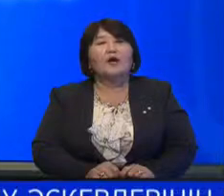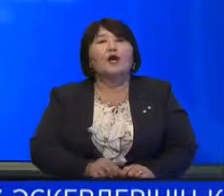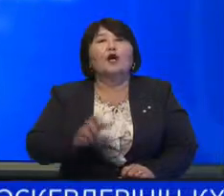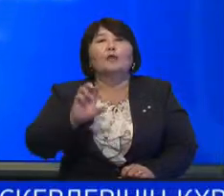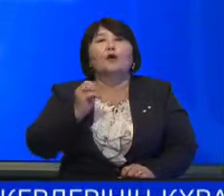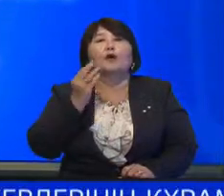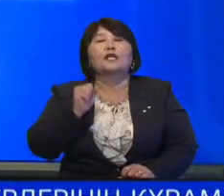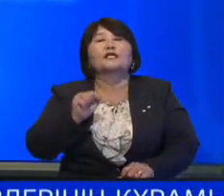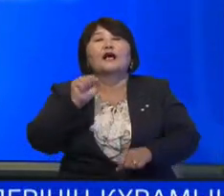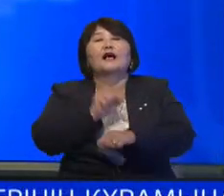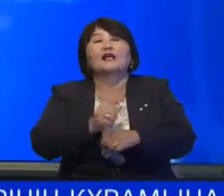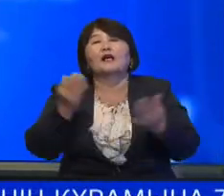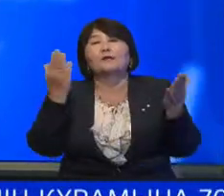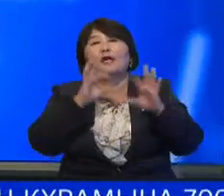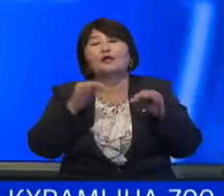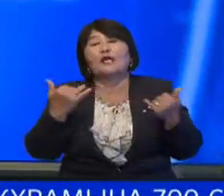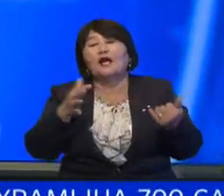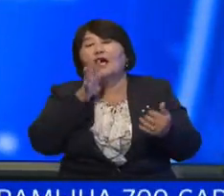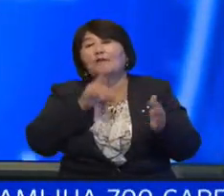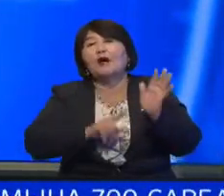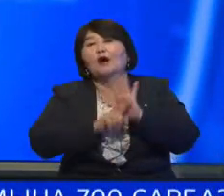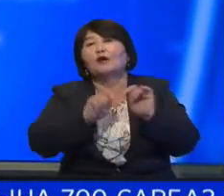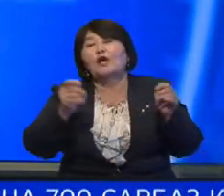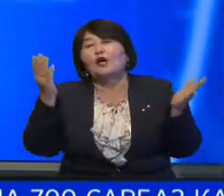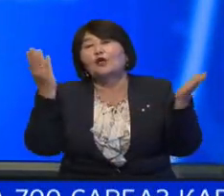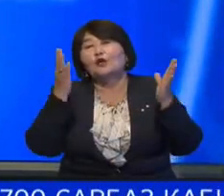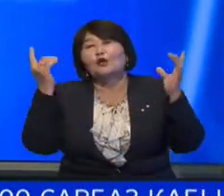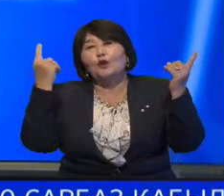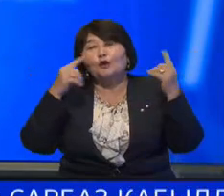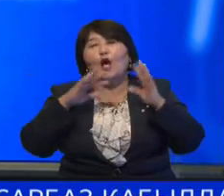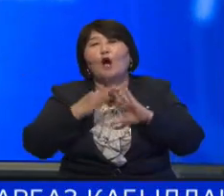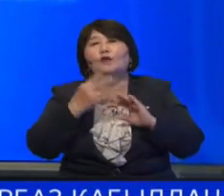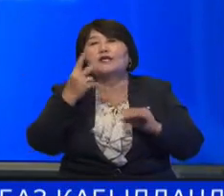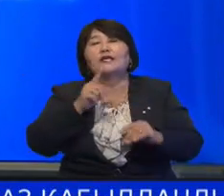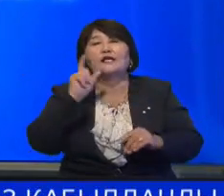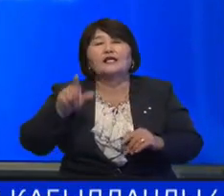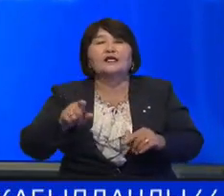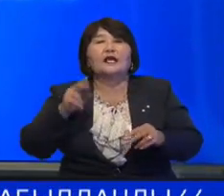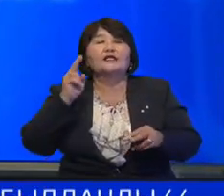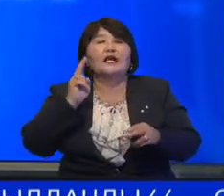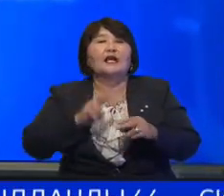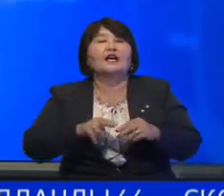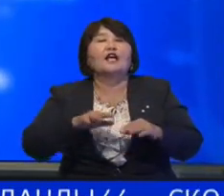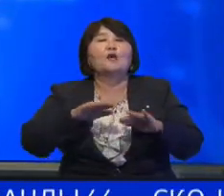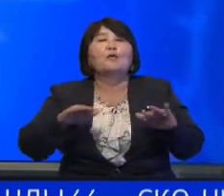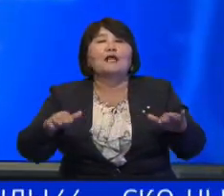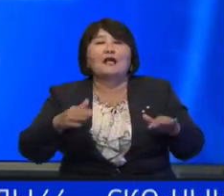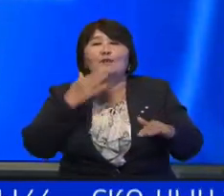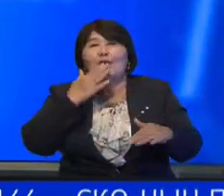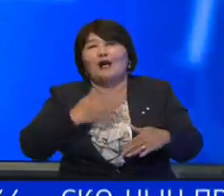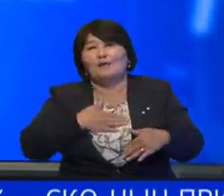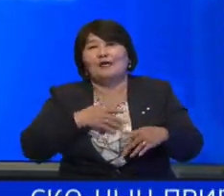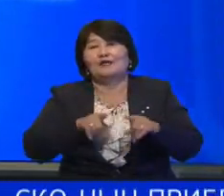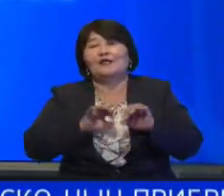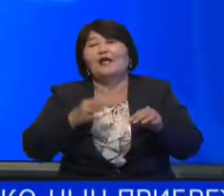Болашақ аялдамасы телехикаясының жаңа маусымы жарыққа шықты. Кинотуындыда ауылдағы екі жастың аяқсыз қалған бала махаббат жайында болады.